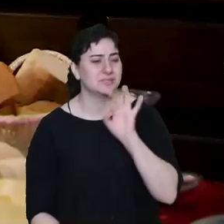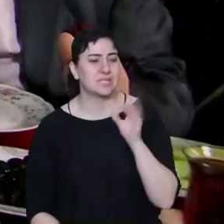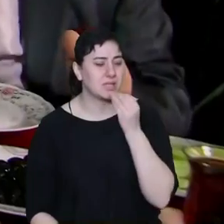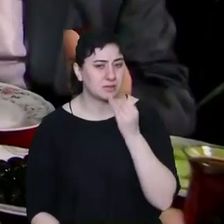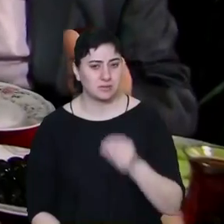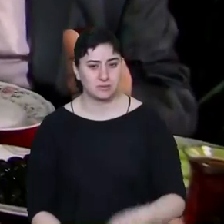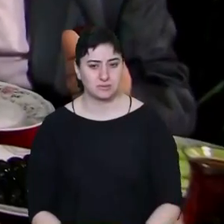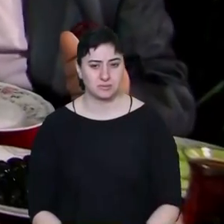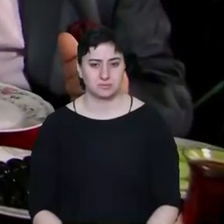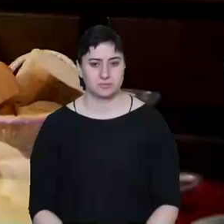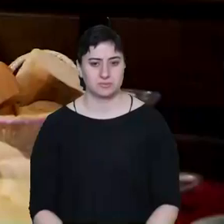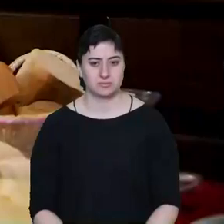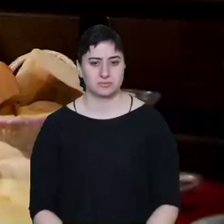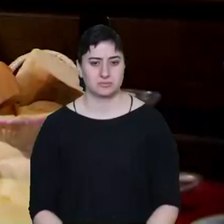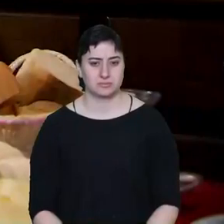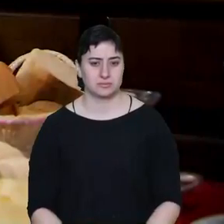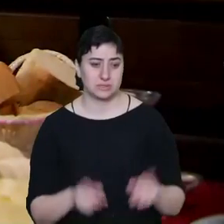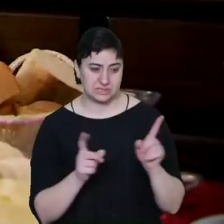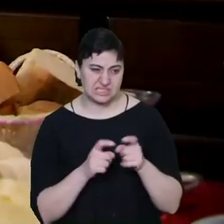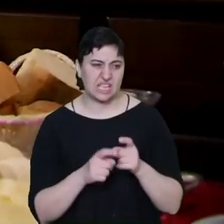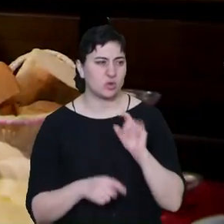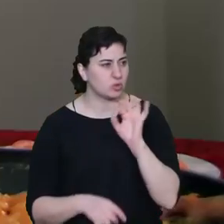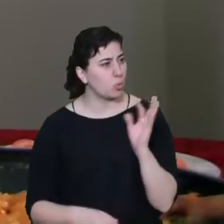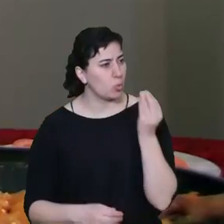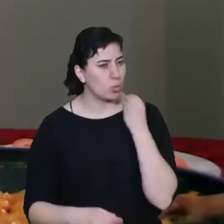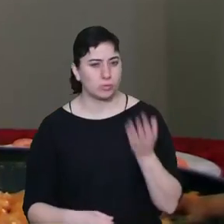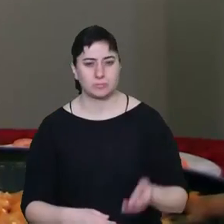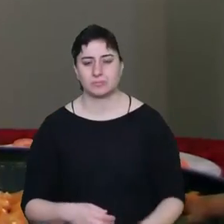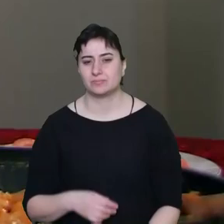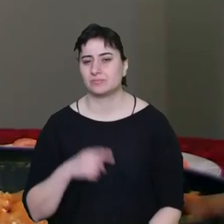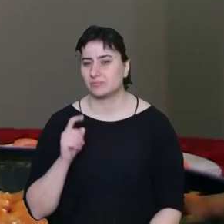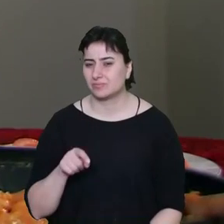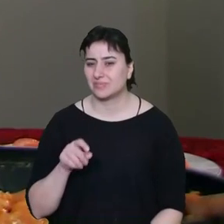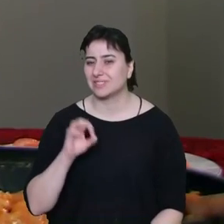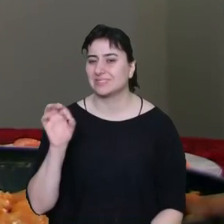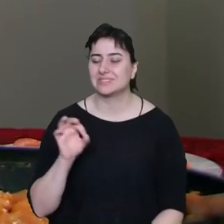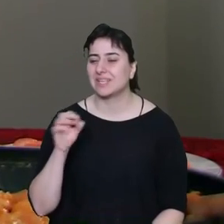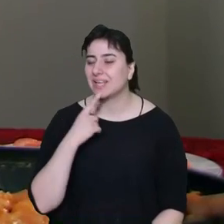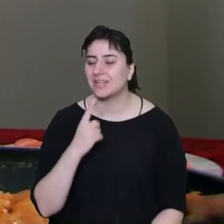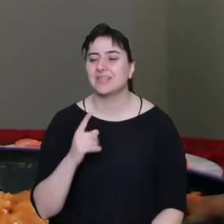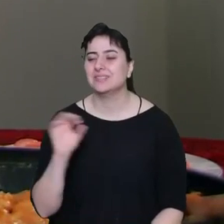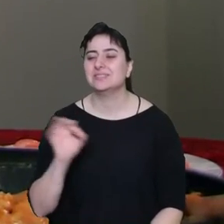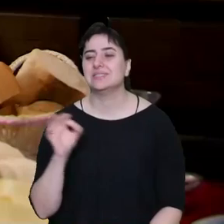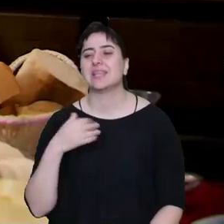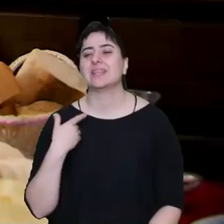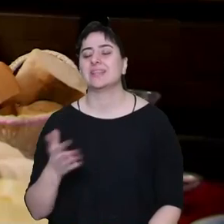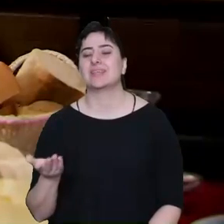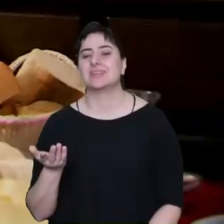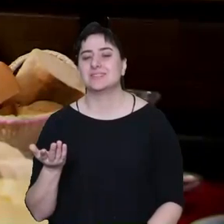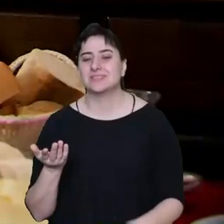Sinek mi? İstakoz yiyen sinek de yer herhalde. Şimdi sinek, yani öyle sinek